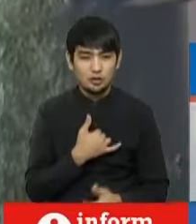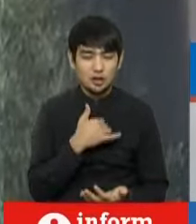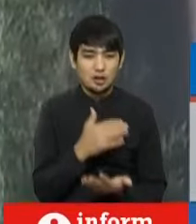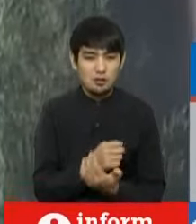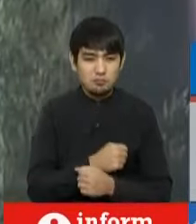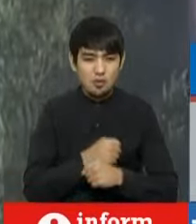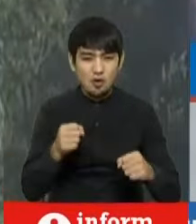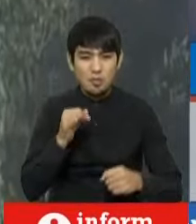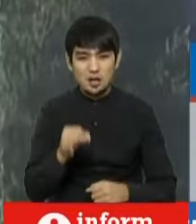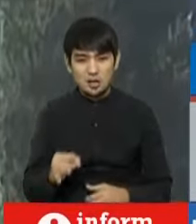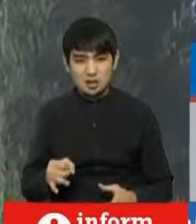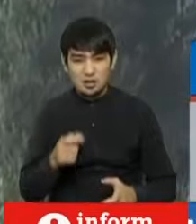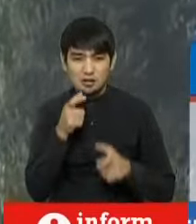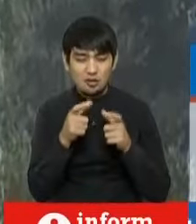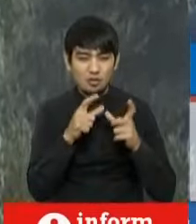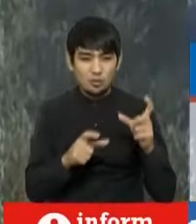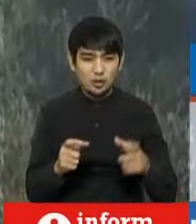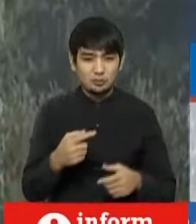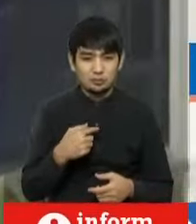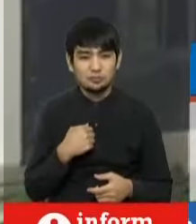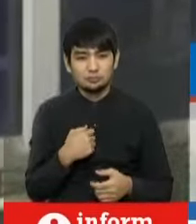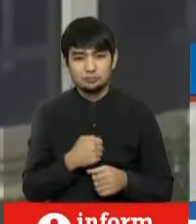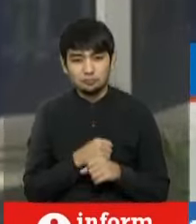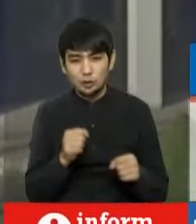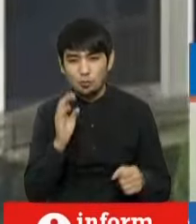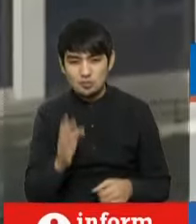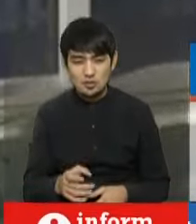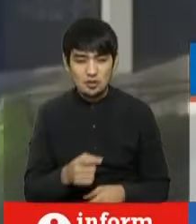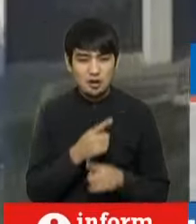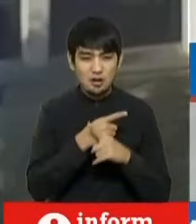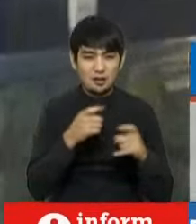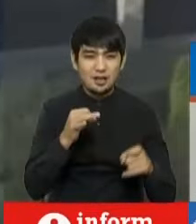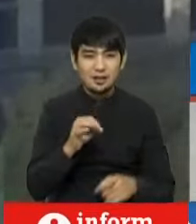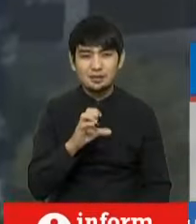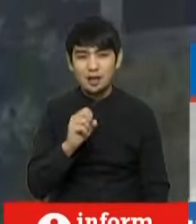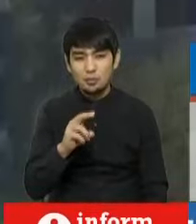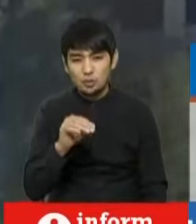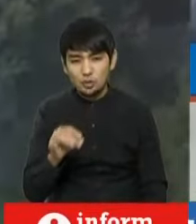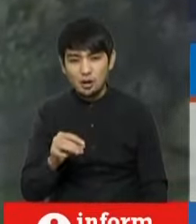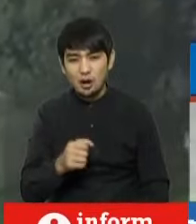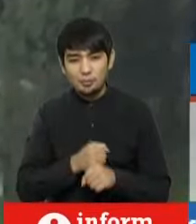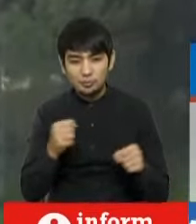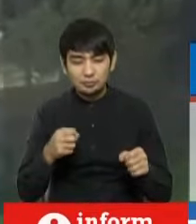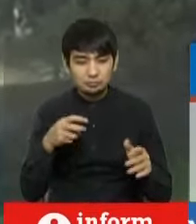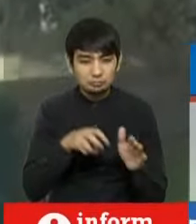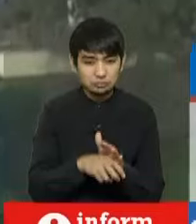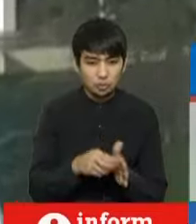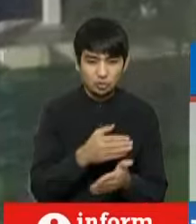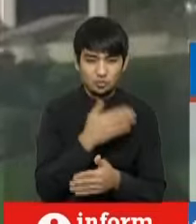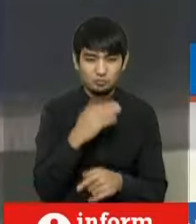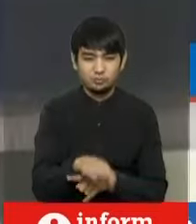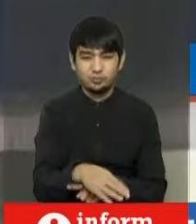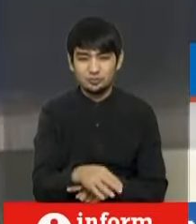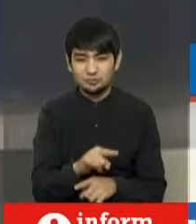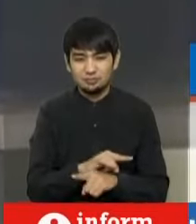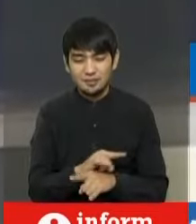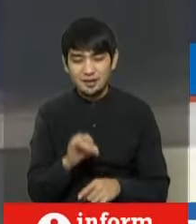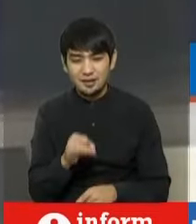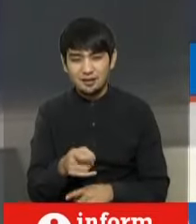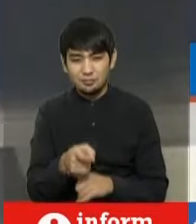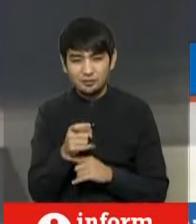устройство и угрожало привести его в действие Однако прибывшие сапёры взрывчатку не обнаружили в ходе перестрелки и ранения